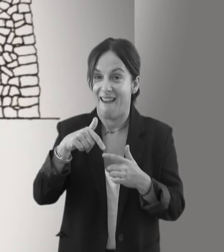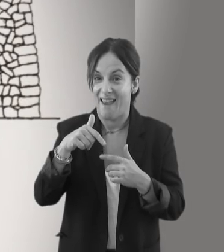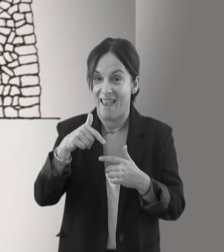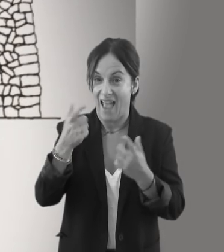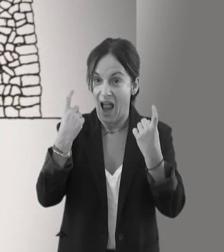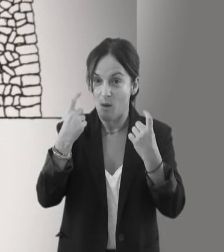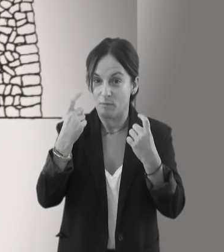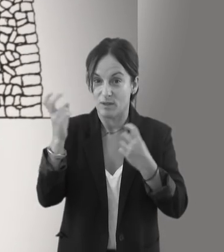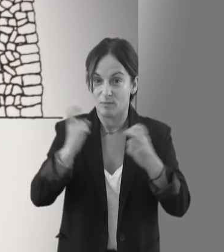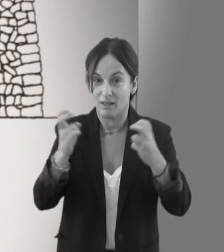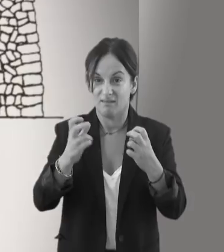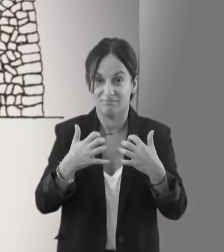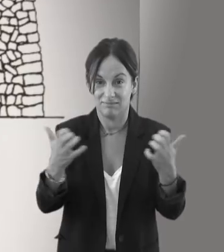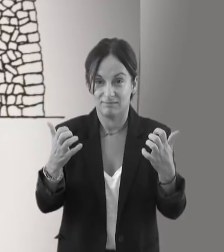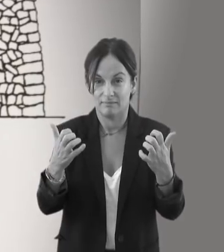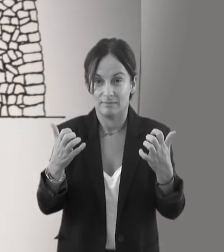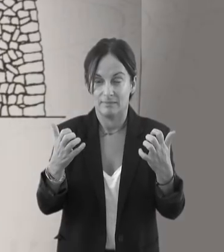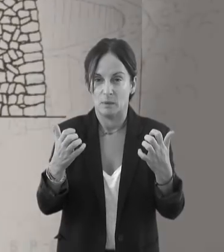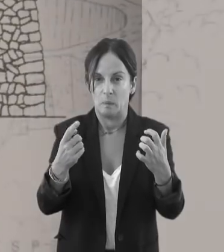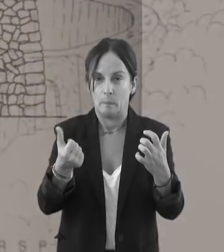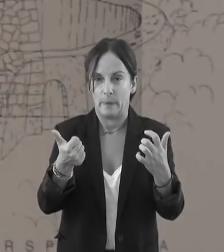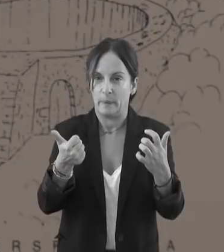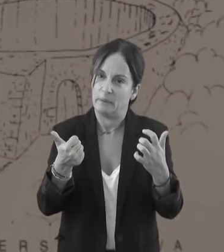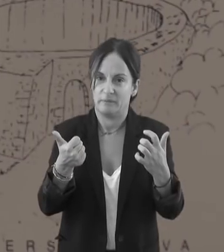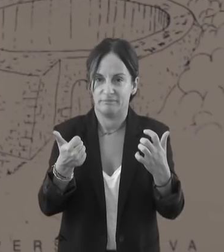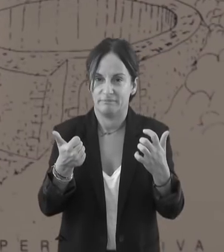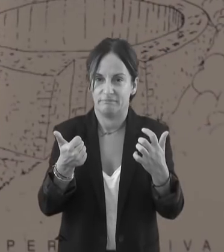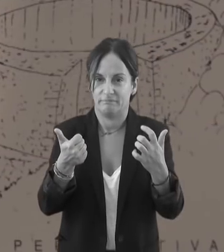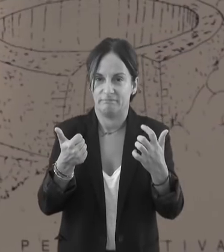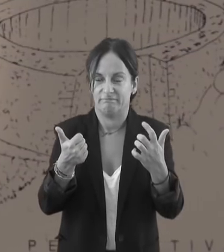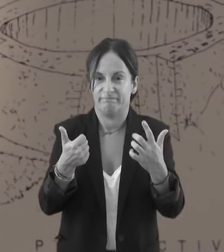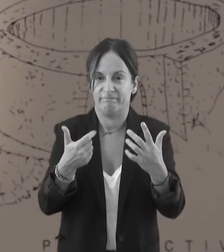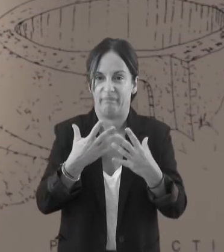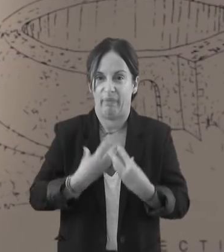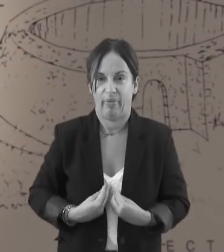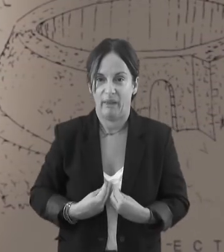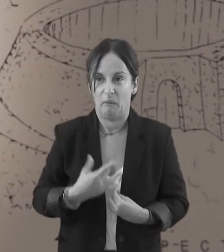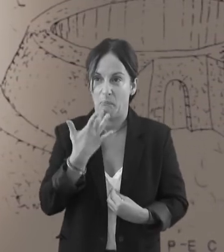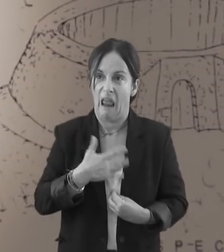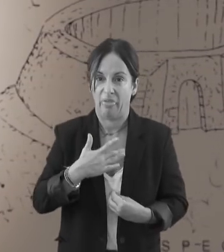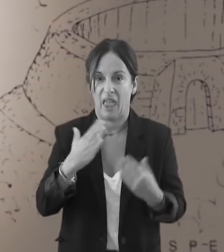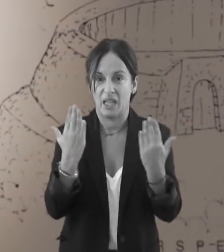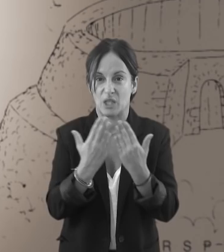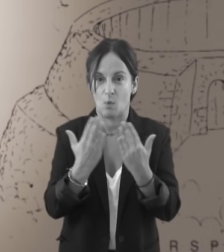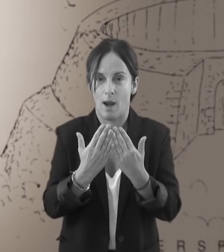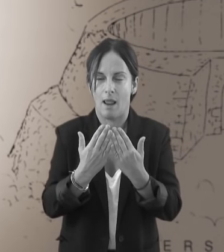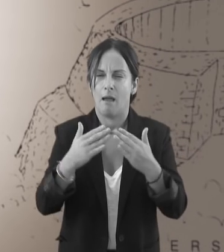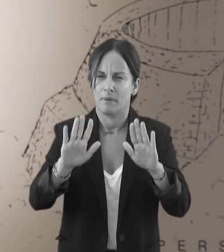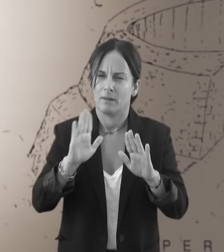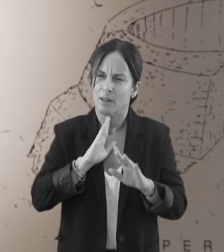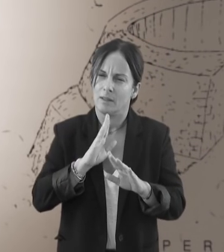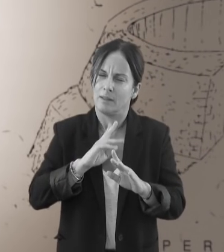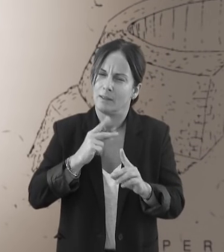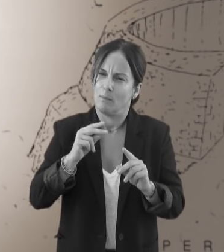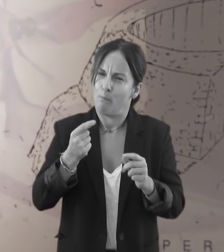aquests mateixos margers per donar-los una part teòrica que s'entrassin en compte que havia de tenir una mica